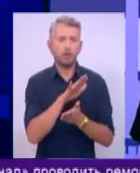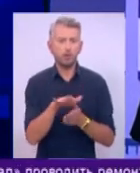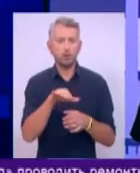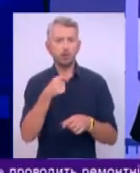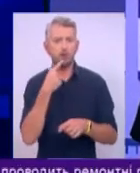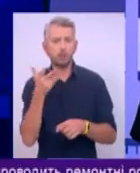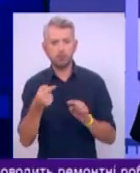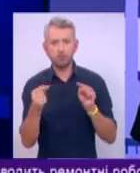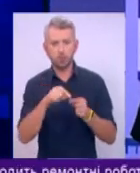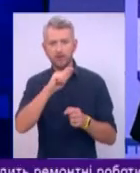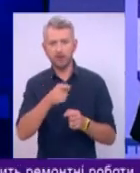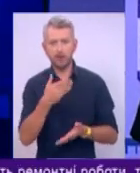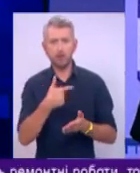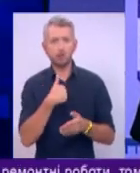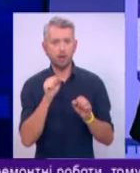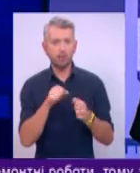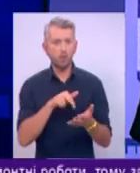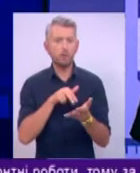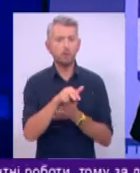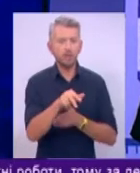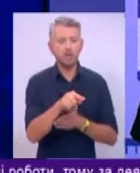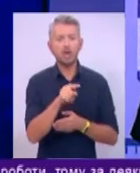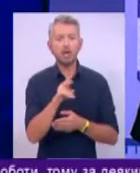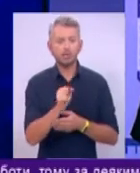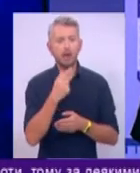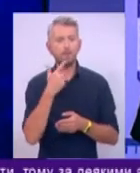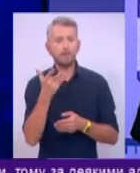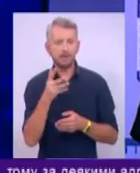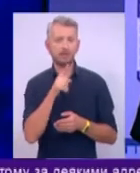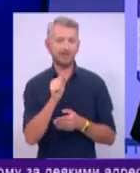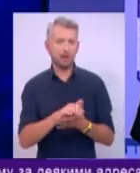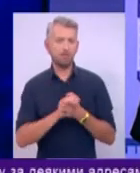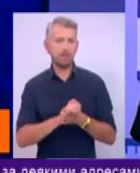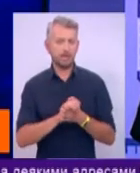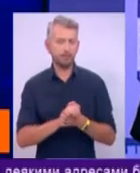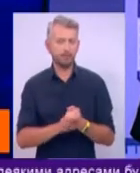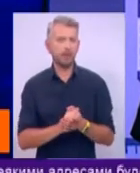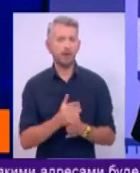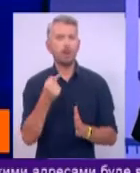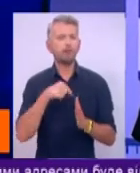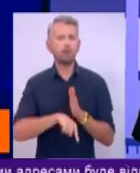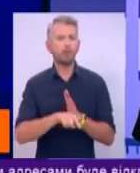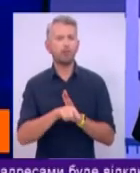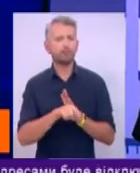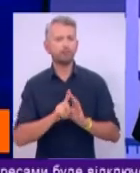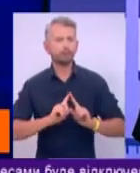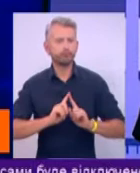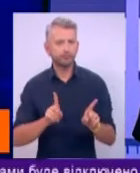війни, якщо я можу піти на мітинг за мир. В чому пастка?